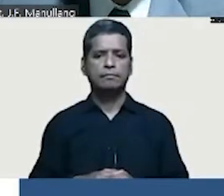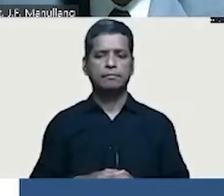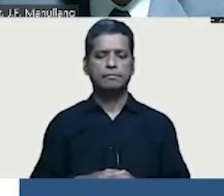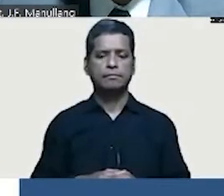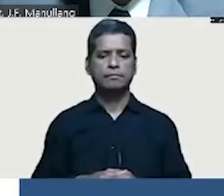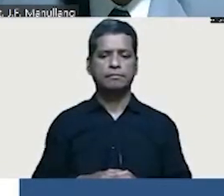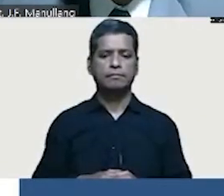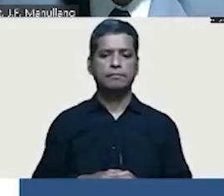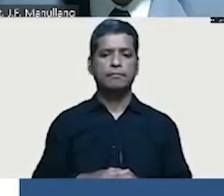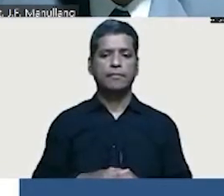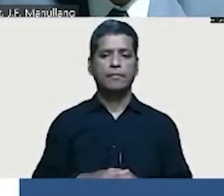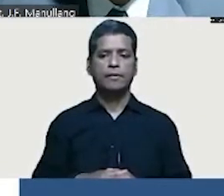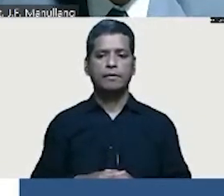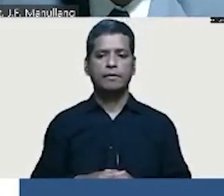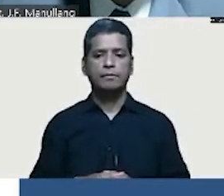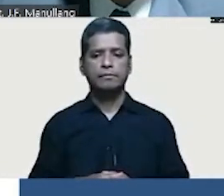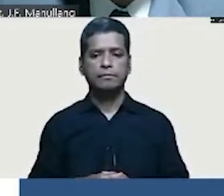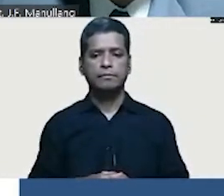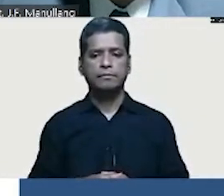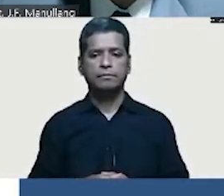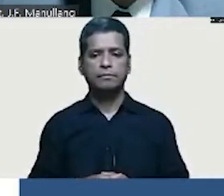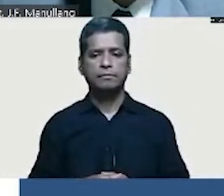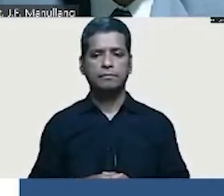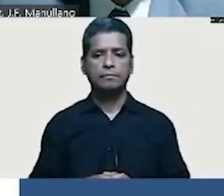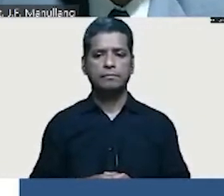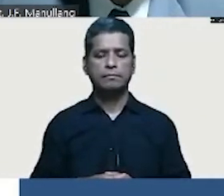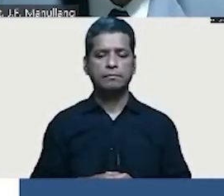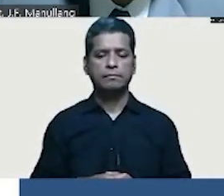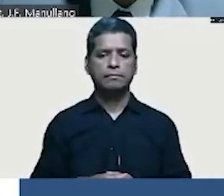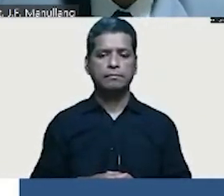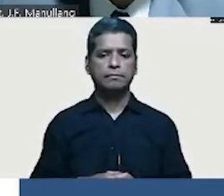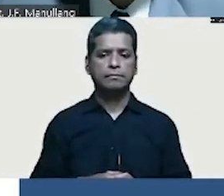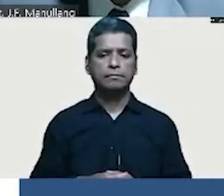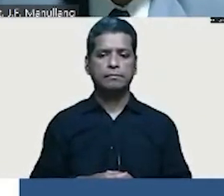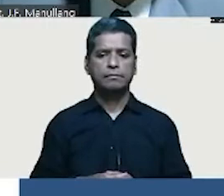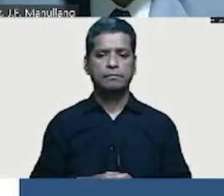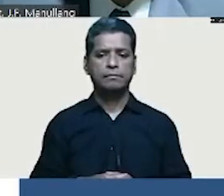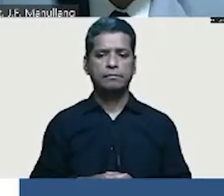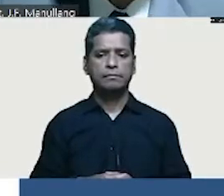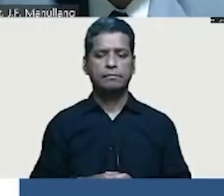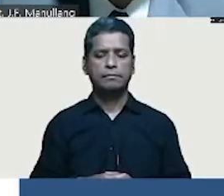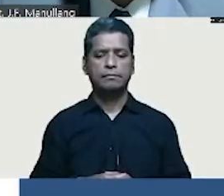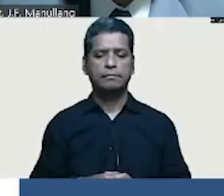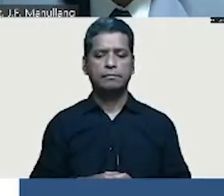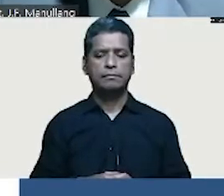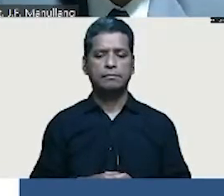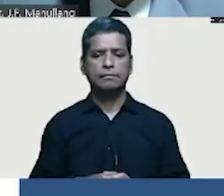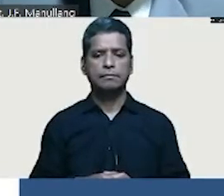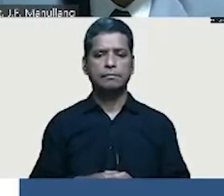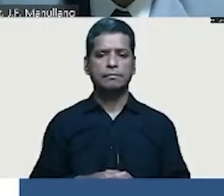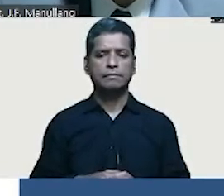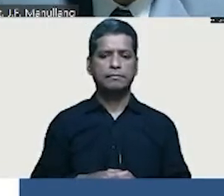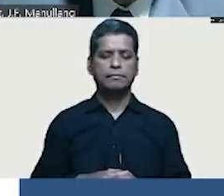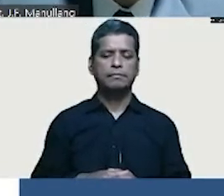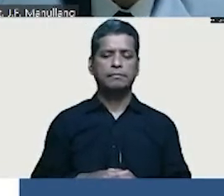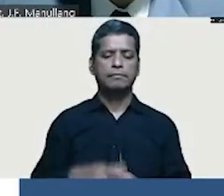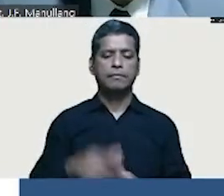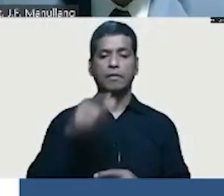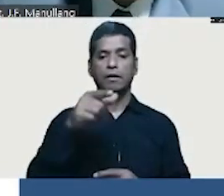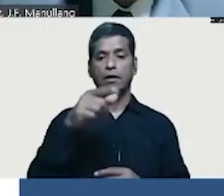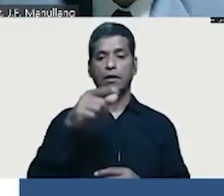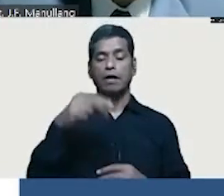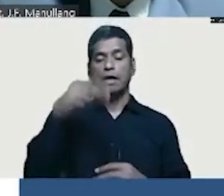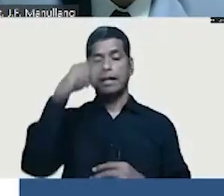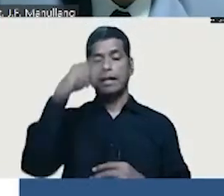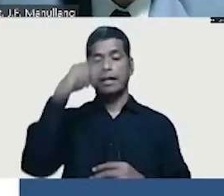tapi waktu orang-orang ini mendengarkan kotbah Yunus mereka merendahkan hati mereka berpuasa mereka berdoa